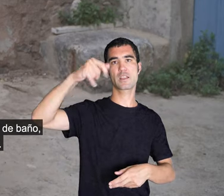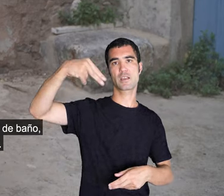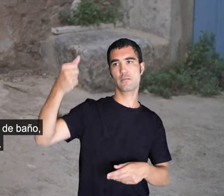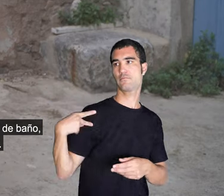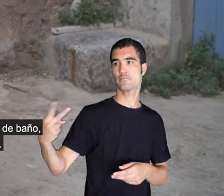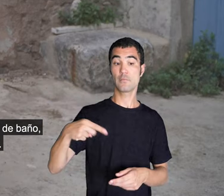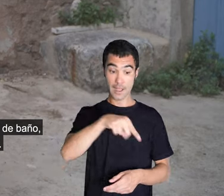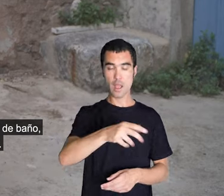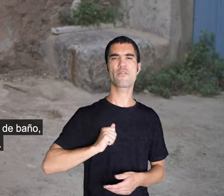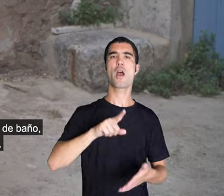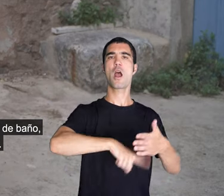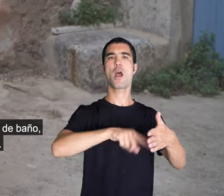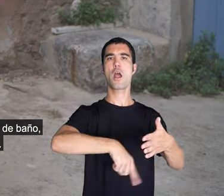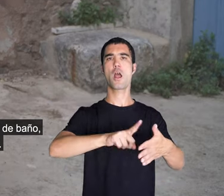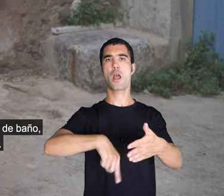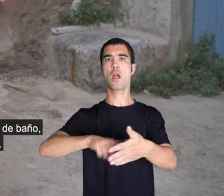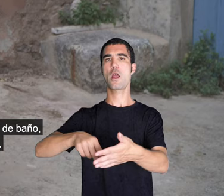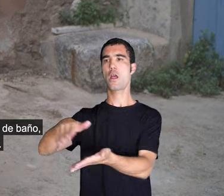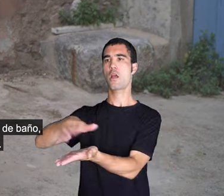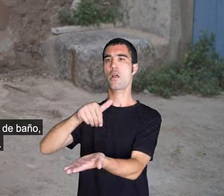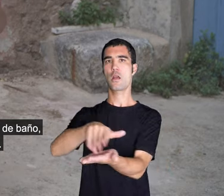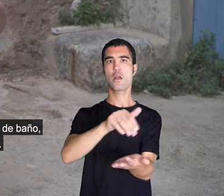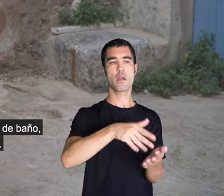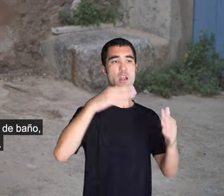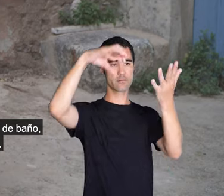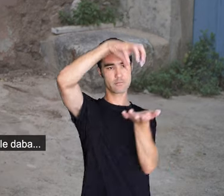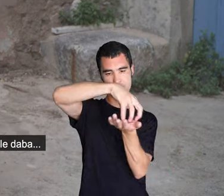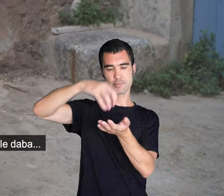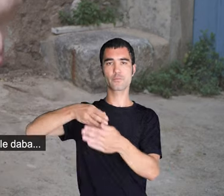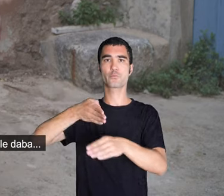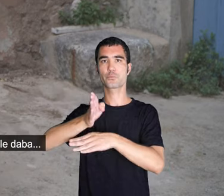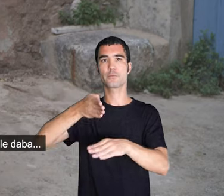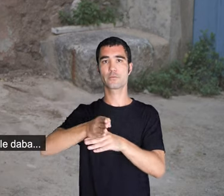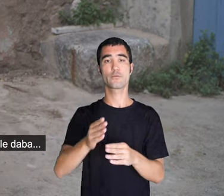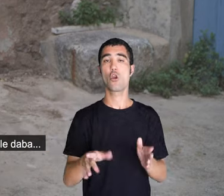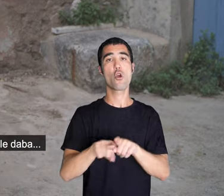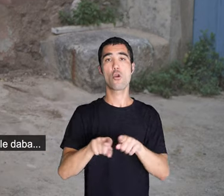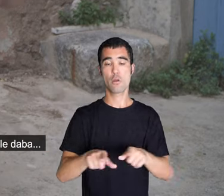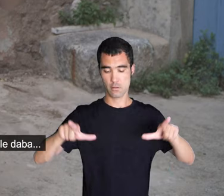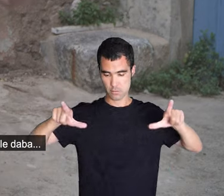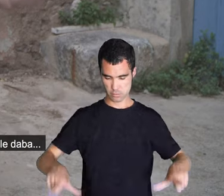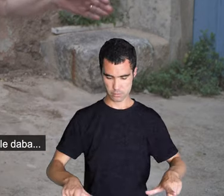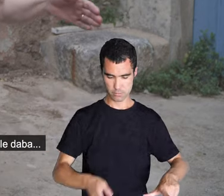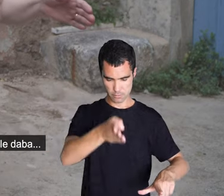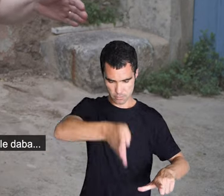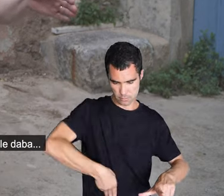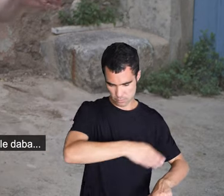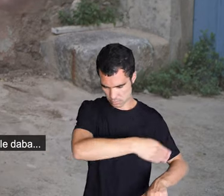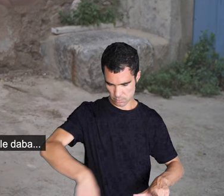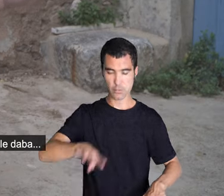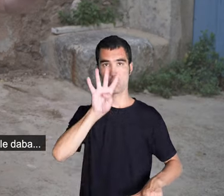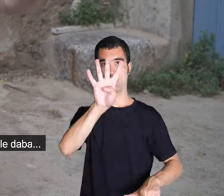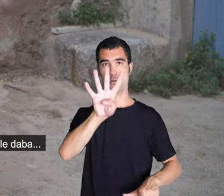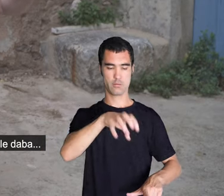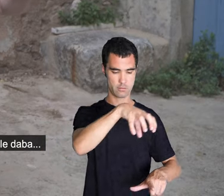I llogàvem les casetes, aquestes casetes de fusta, i unes barquetes, feien quatre compartiments, i